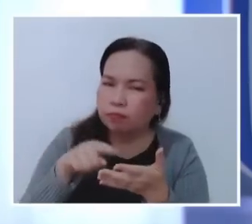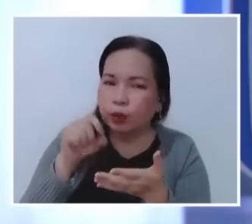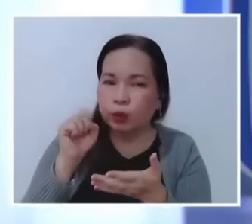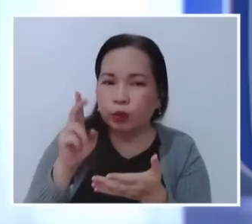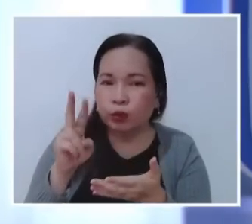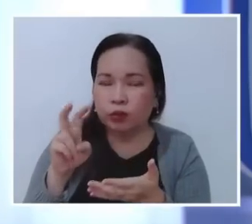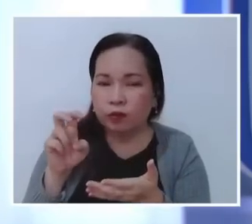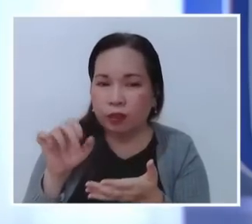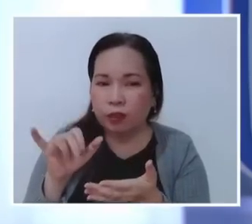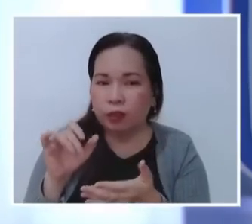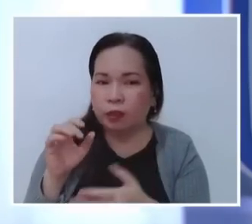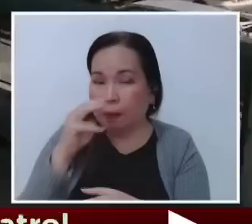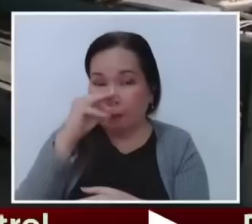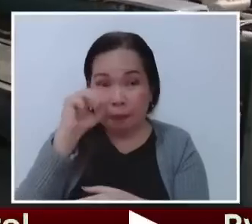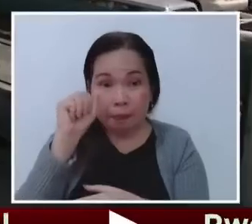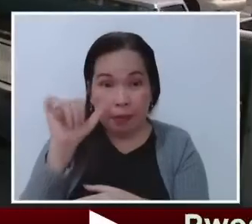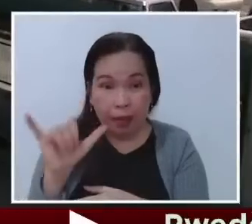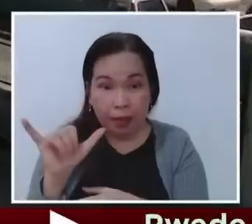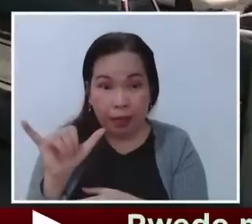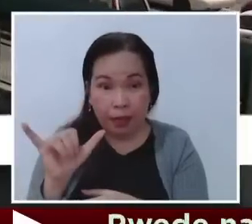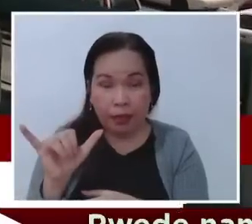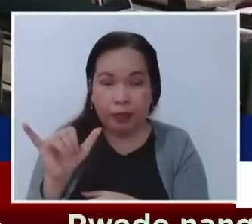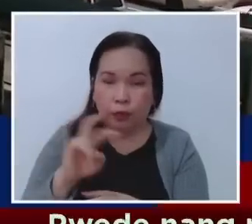2023. Umabot na sa